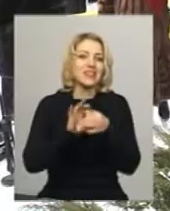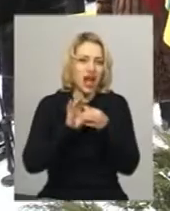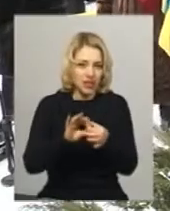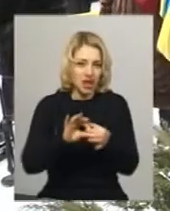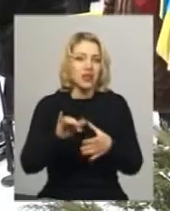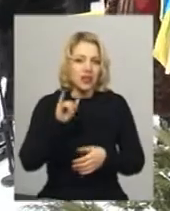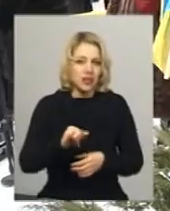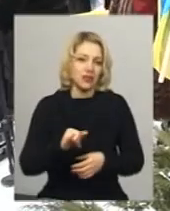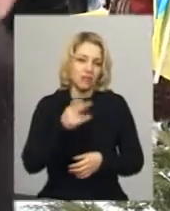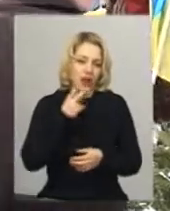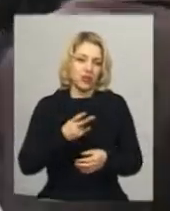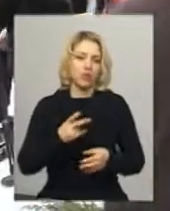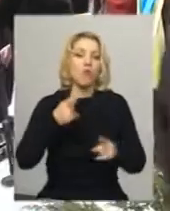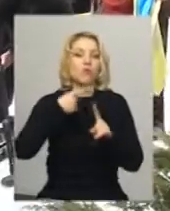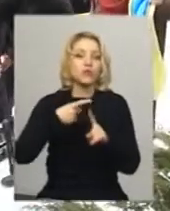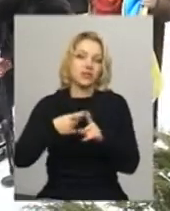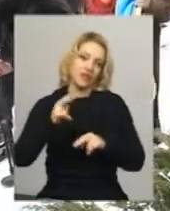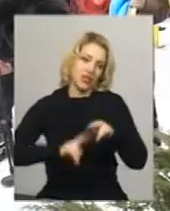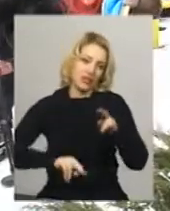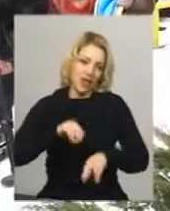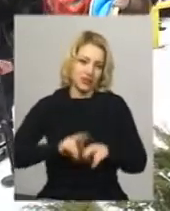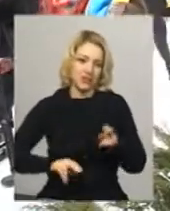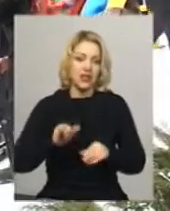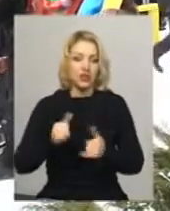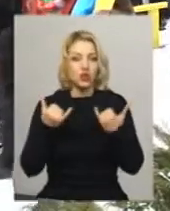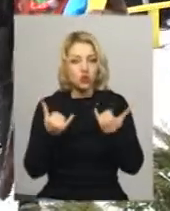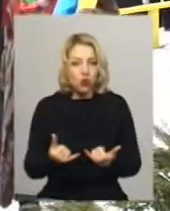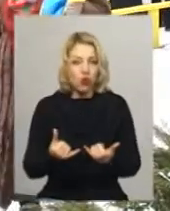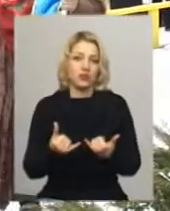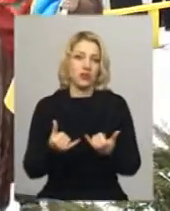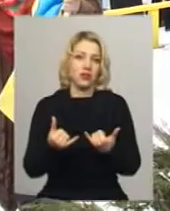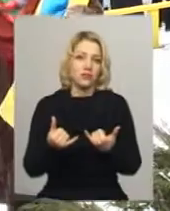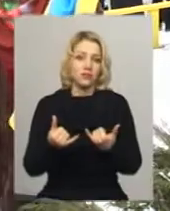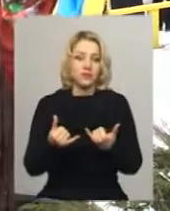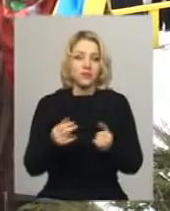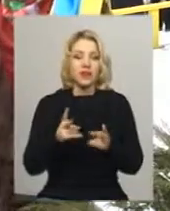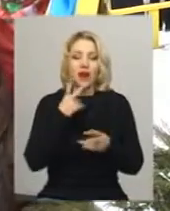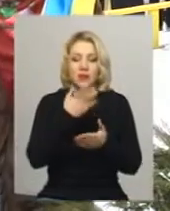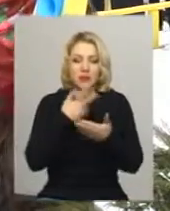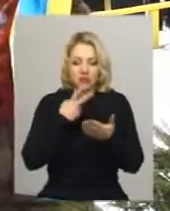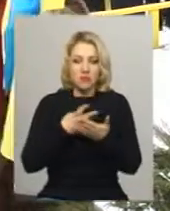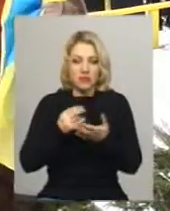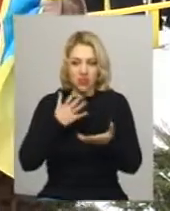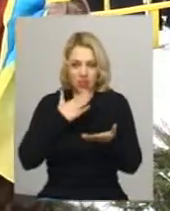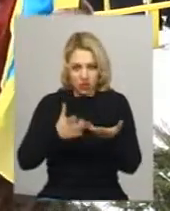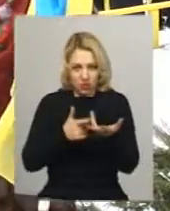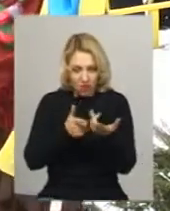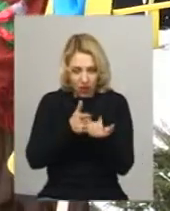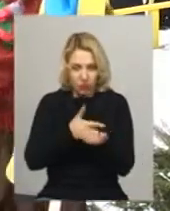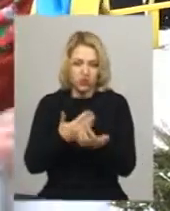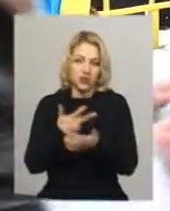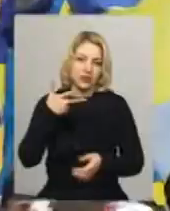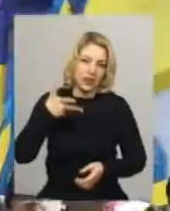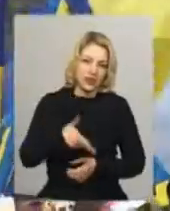бачимо позитивний настрій. І сьогодні, ми дивимося за нашими підрахунками, десь приблизно 3 тисячі